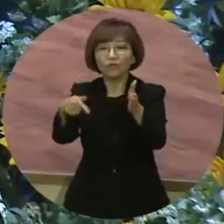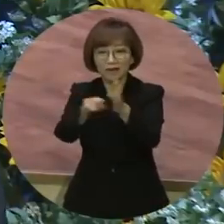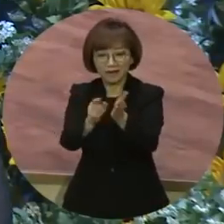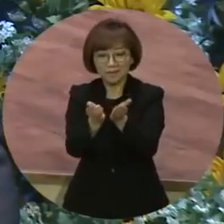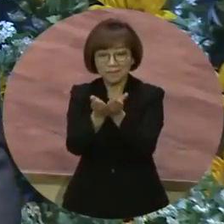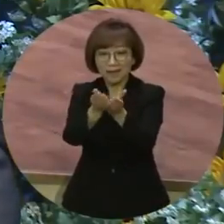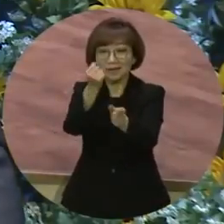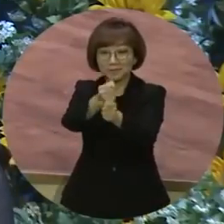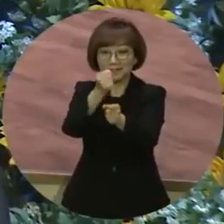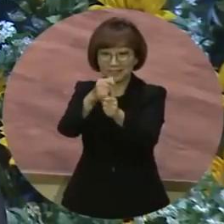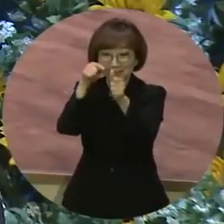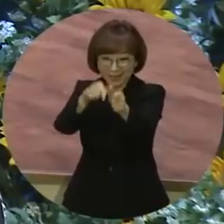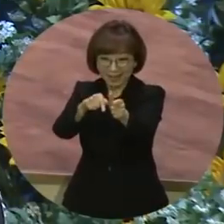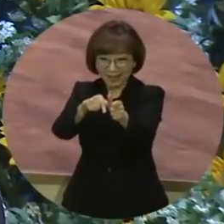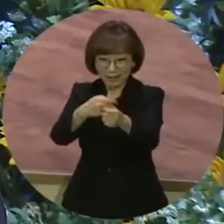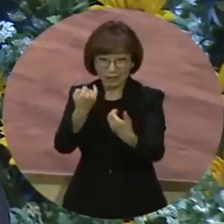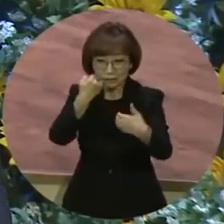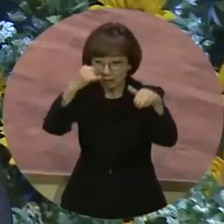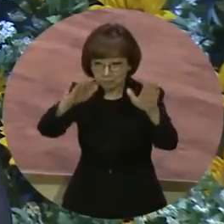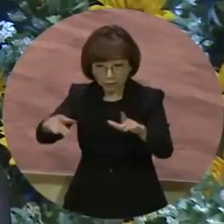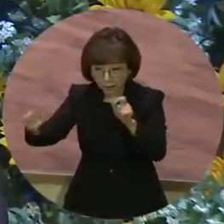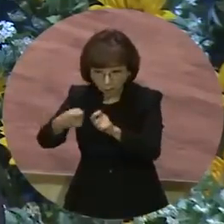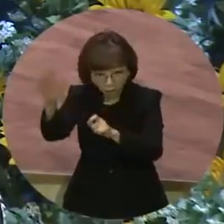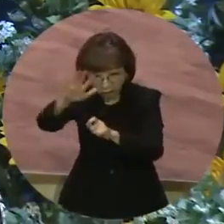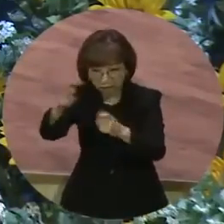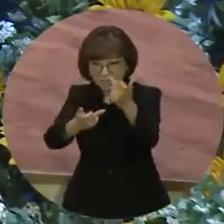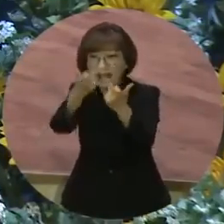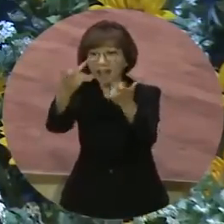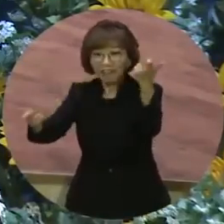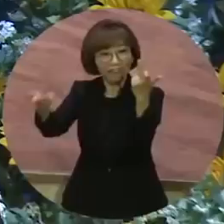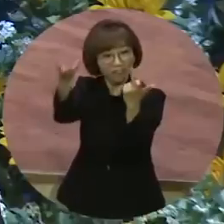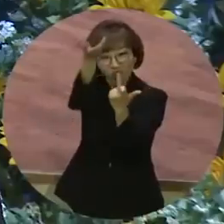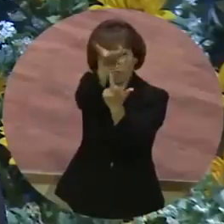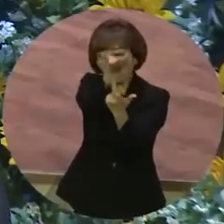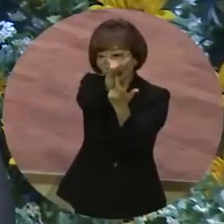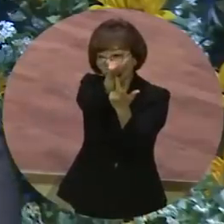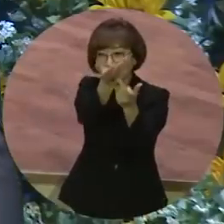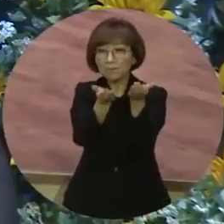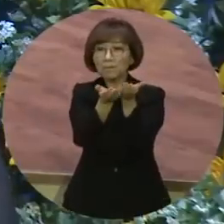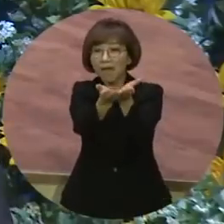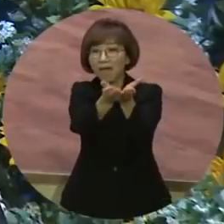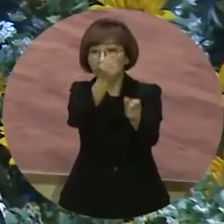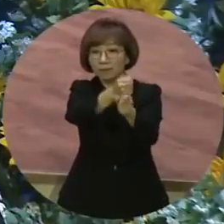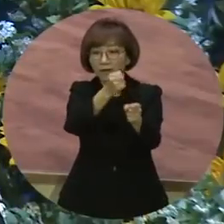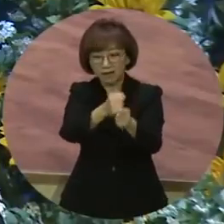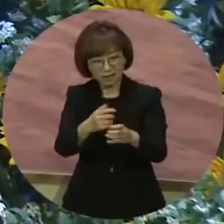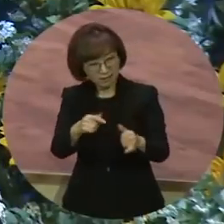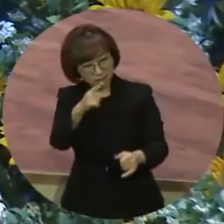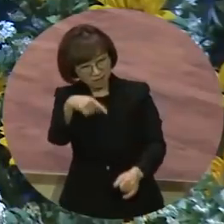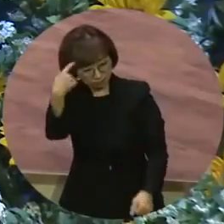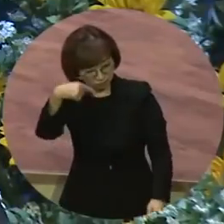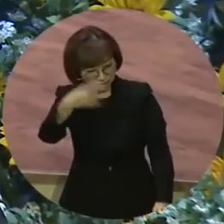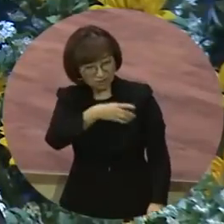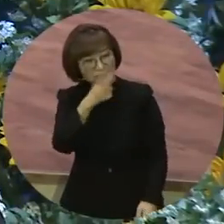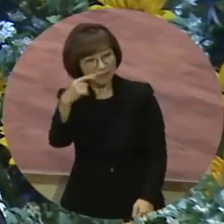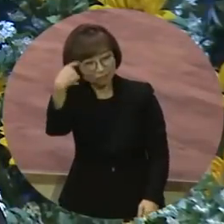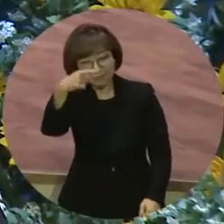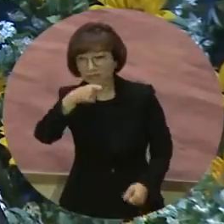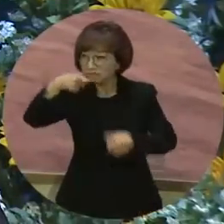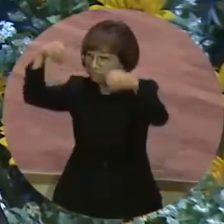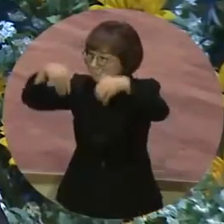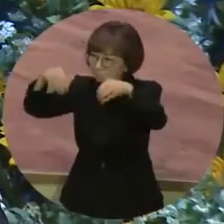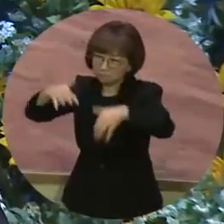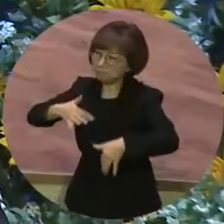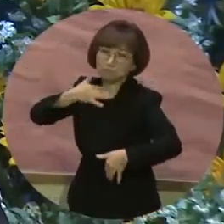미쳤다고 조롱합니다. 저 노아 지금 미쳤구나. 지금. 무슨 배를 산에서 만들어. 아, 무슨 또 홍수가 온데 미쳐서